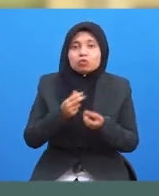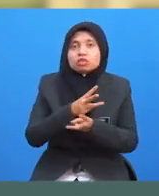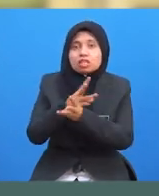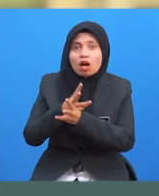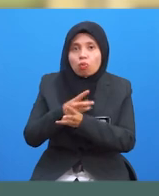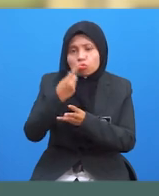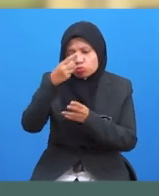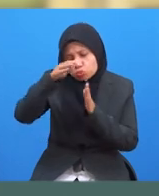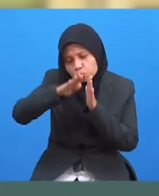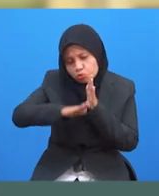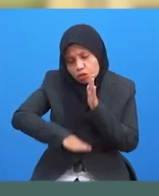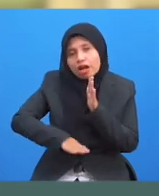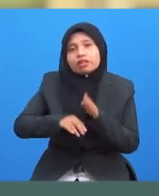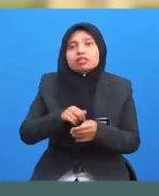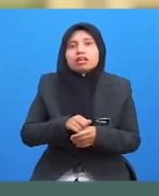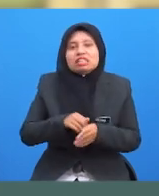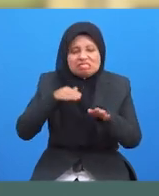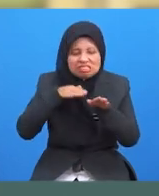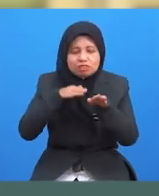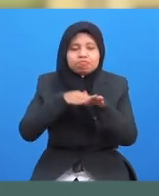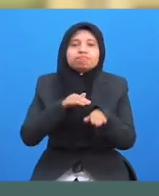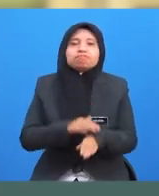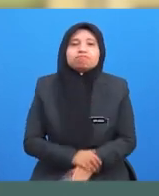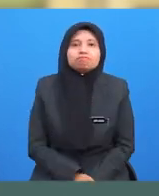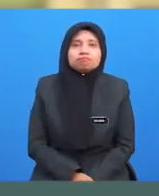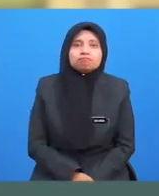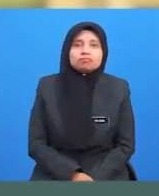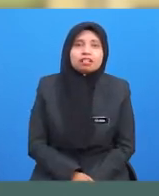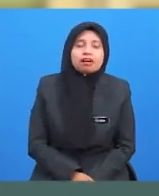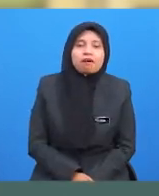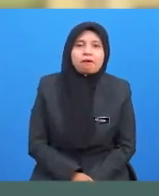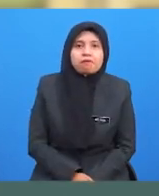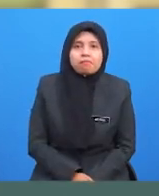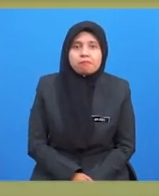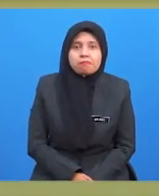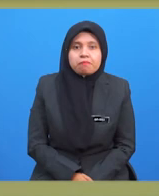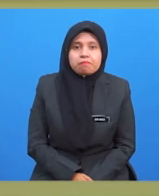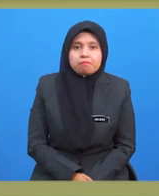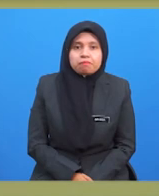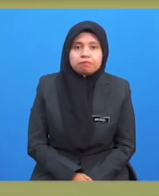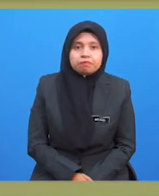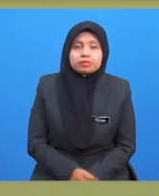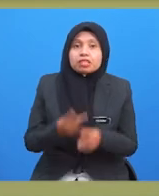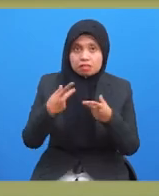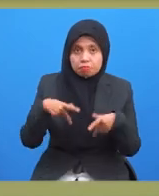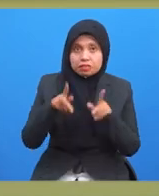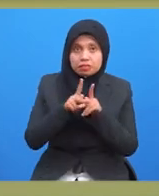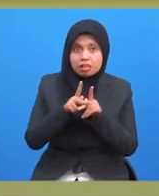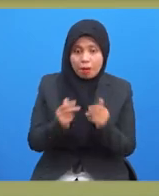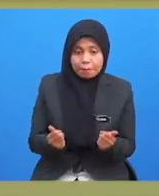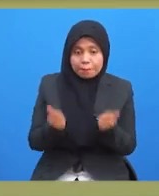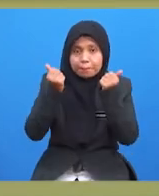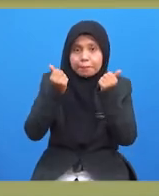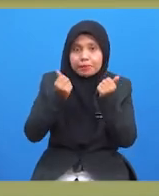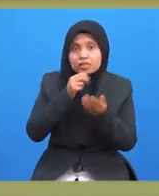untuk mengurangkan kesesakan lalu lintas di negara kita. Kepentingan